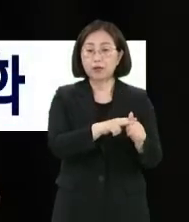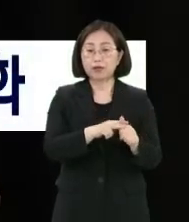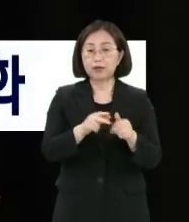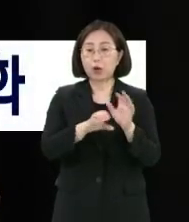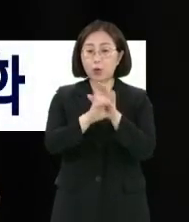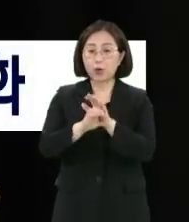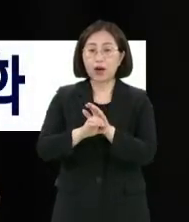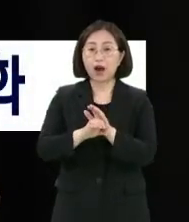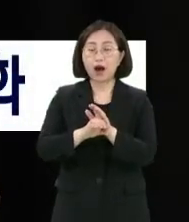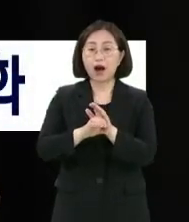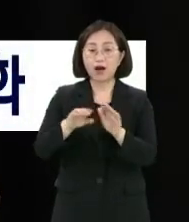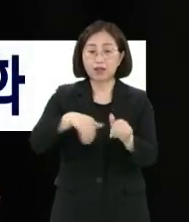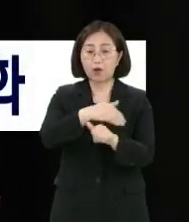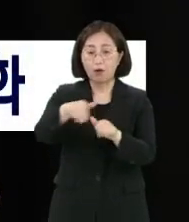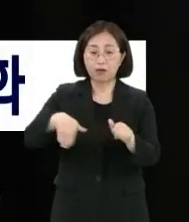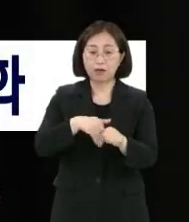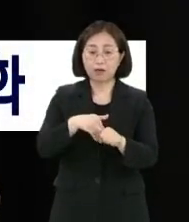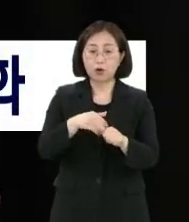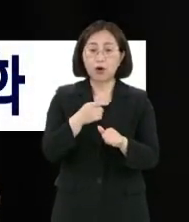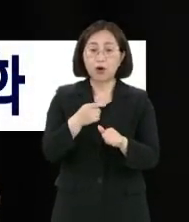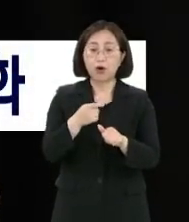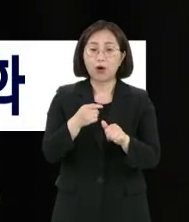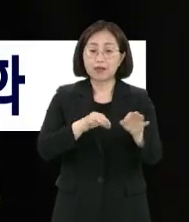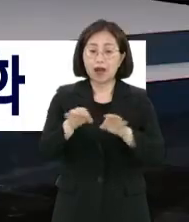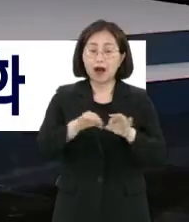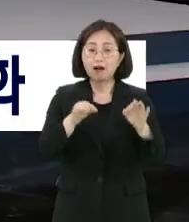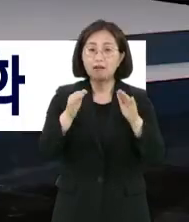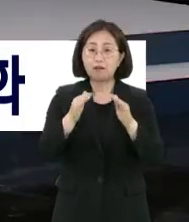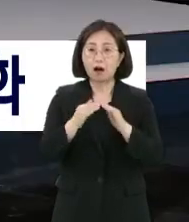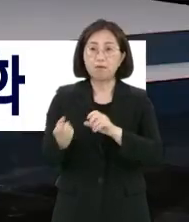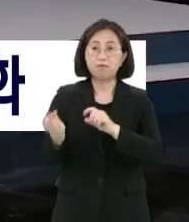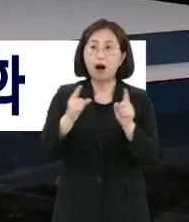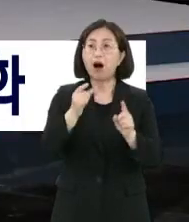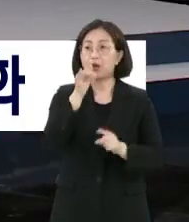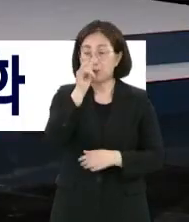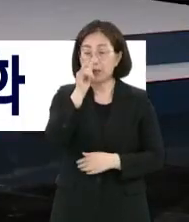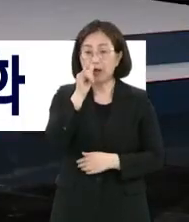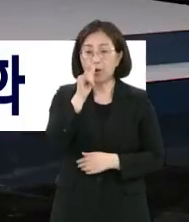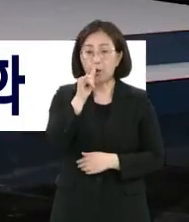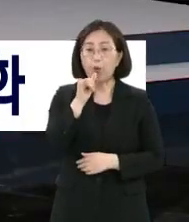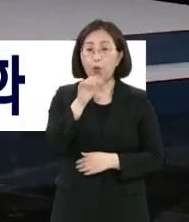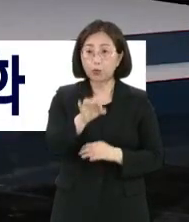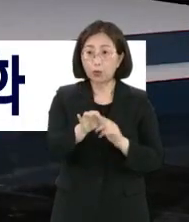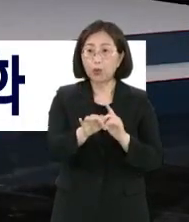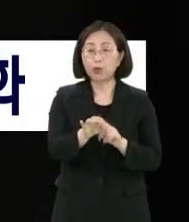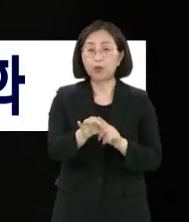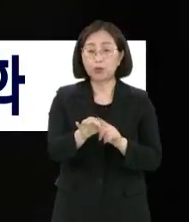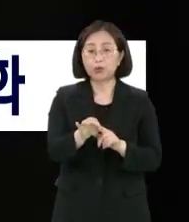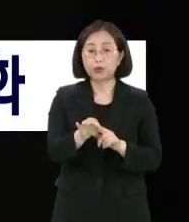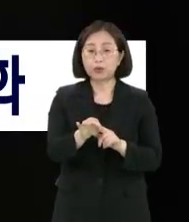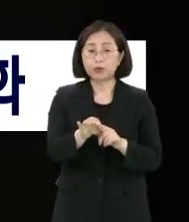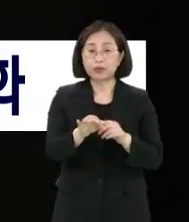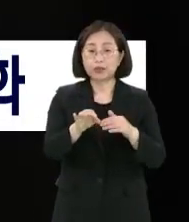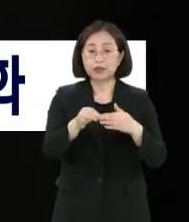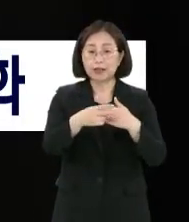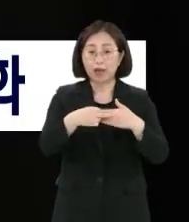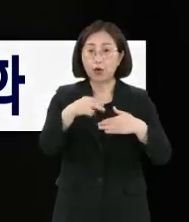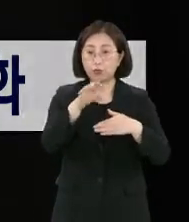1호음이 골목 상권을 지키는 중요한 역할을 했다며 개선된 지역화폐 플랫폼을 통해 상인과 주민